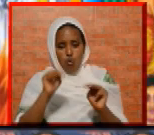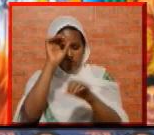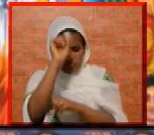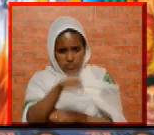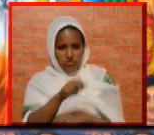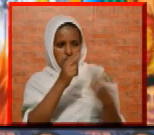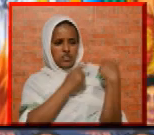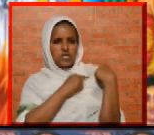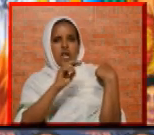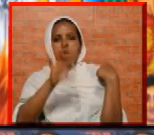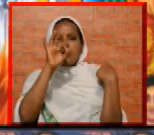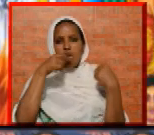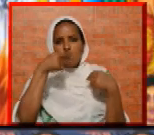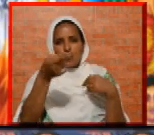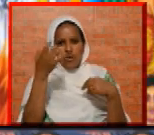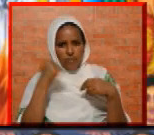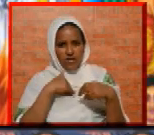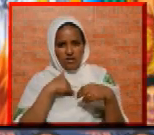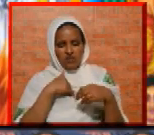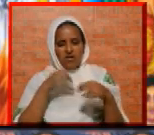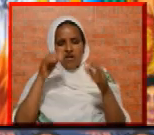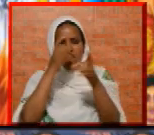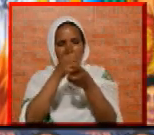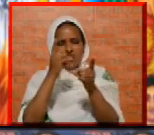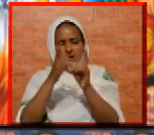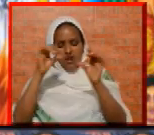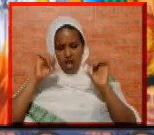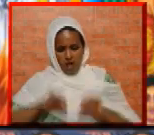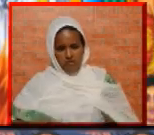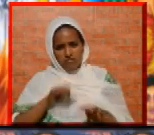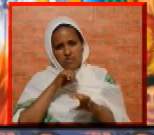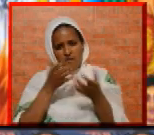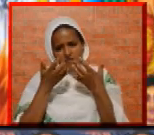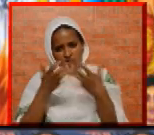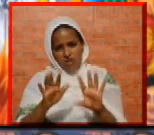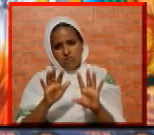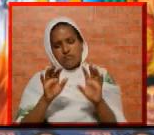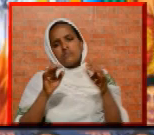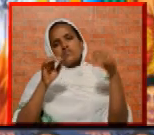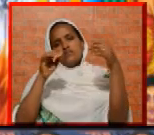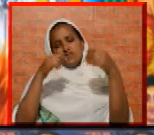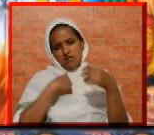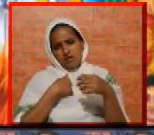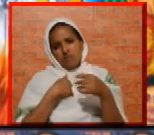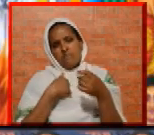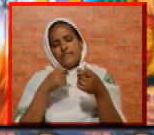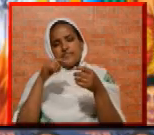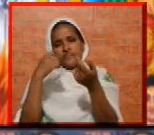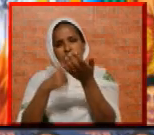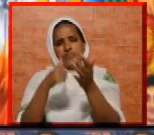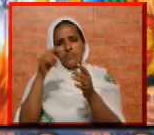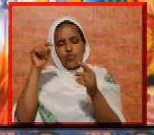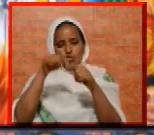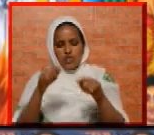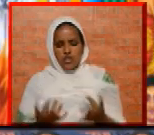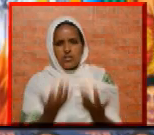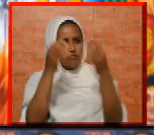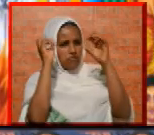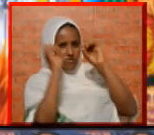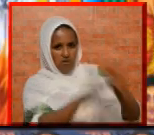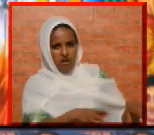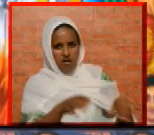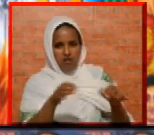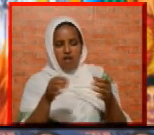ይሾማል ይሸለማል ይከብራል ክብር ይደረግለታል ፈጣሪን አልክድም ለጣዖት አልሰግድም የሚል ደግሞ አስፈላጊ ሲሆን ወደ ነደደ